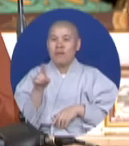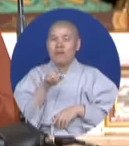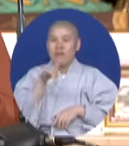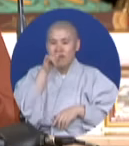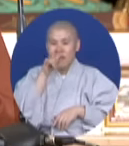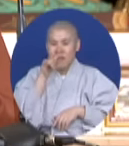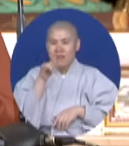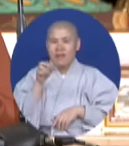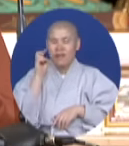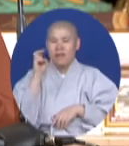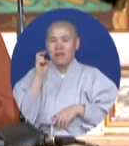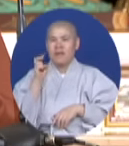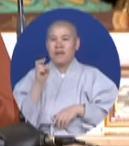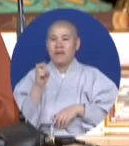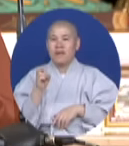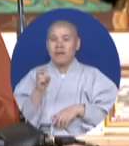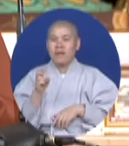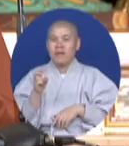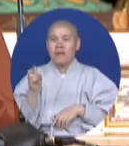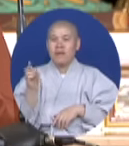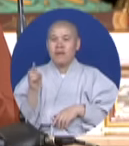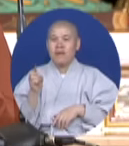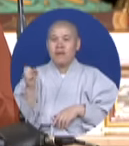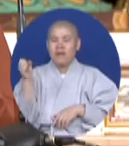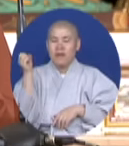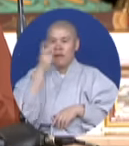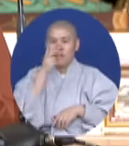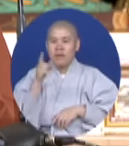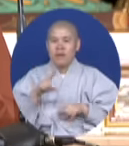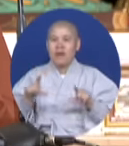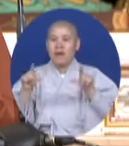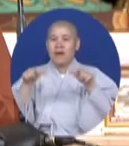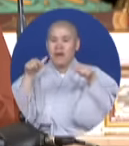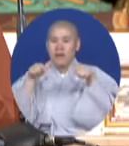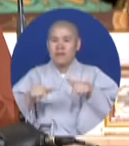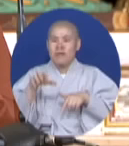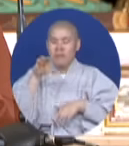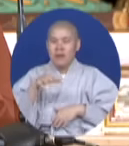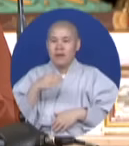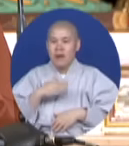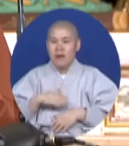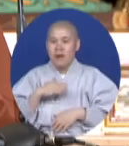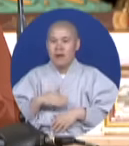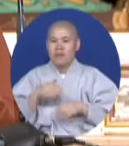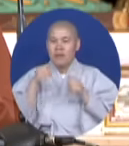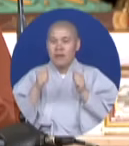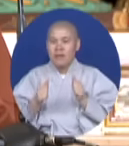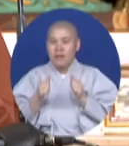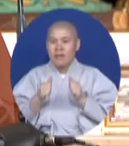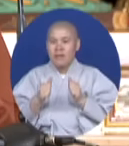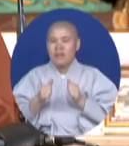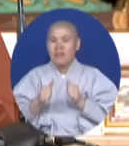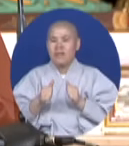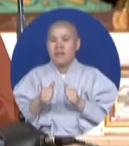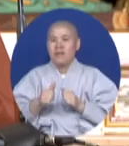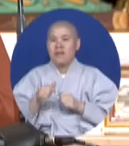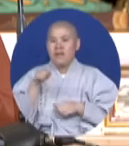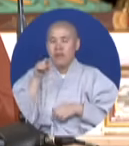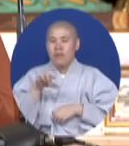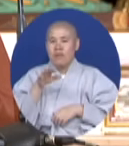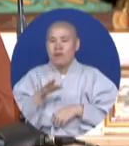그러다 어느 날 아하 이 서방이라고 알고 있는 이 자리가 바로 동방이었구나